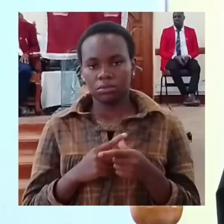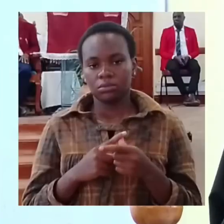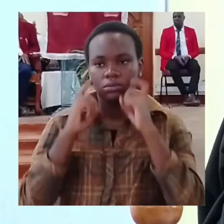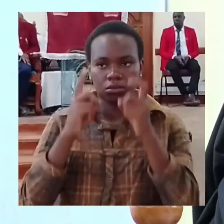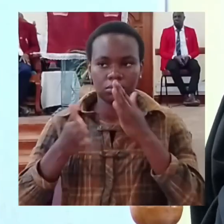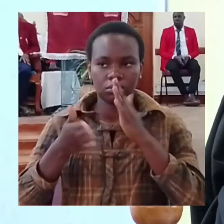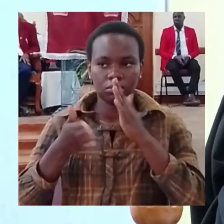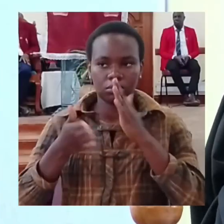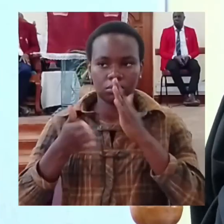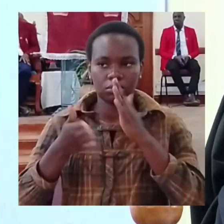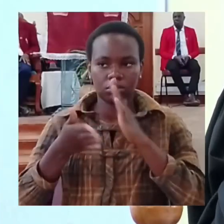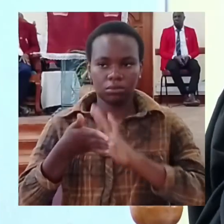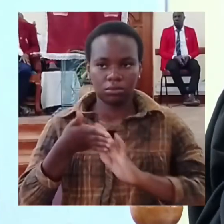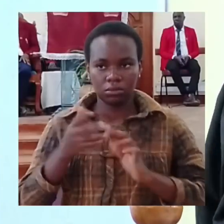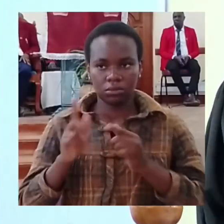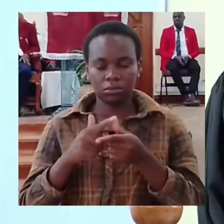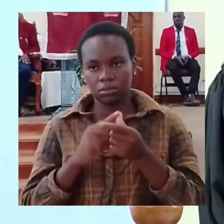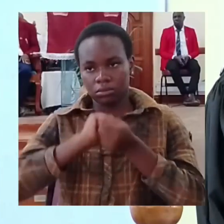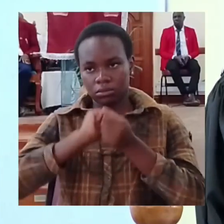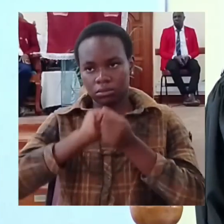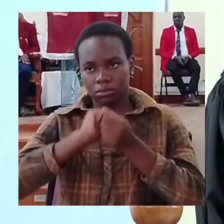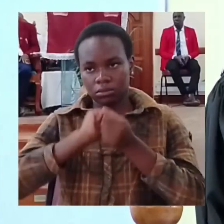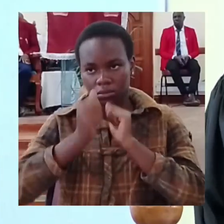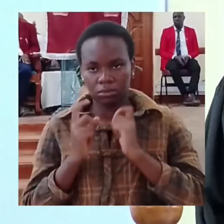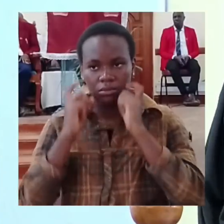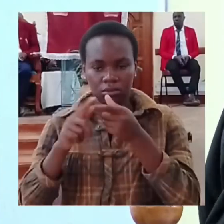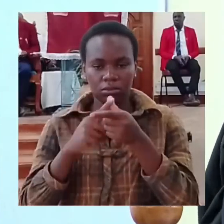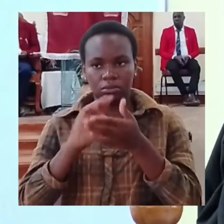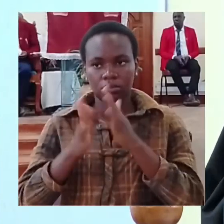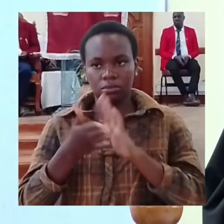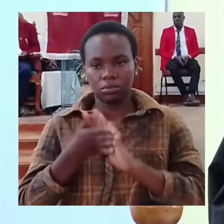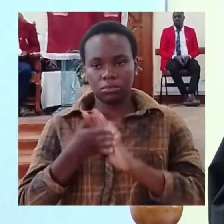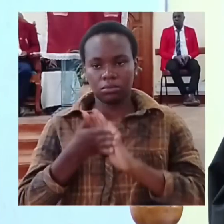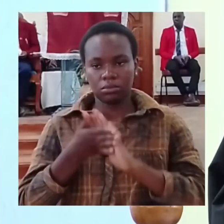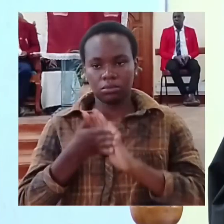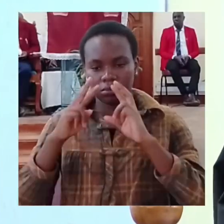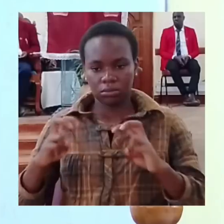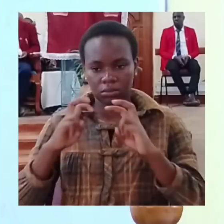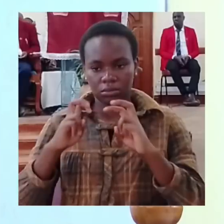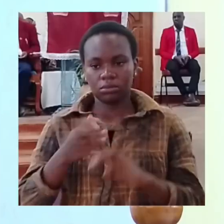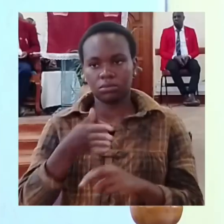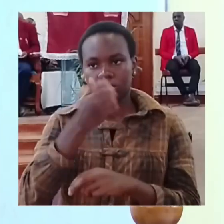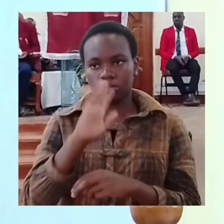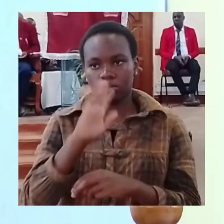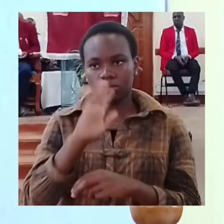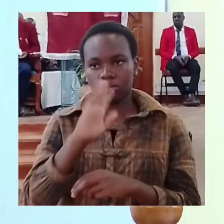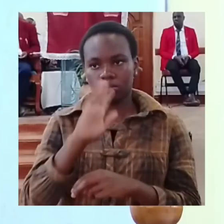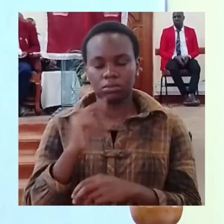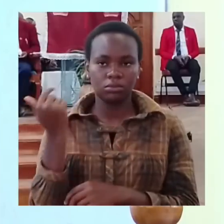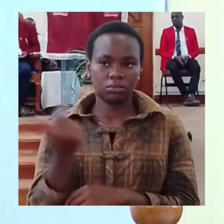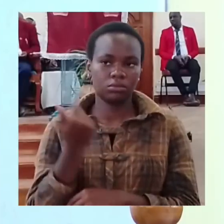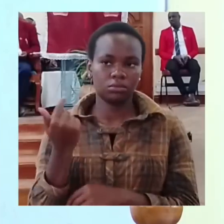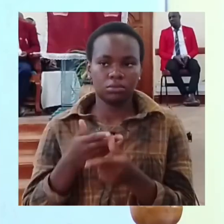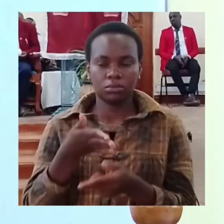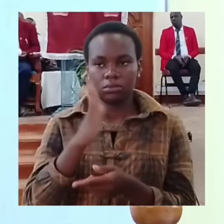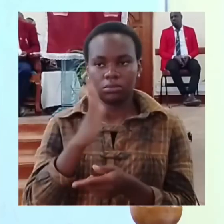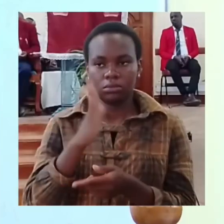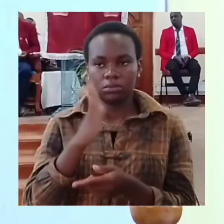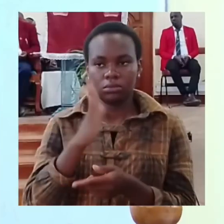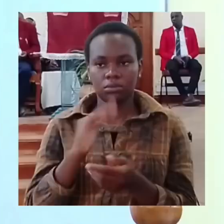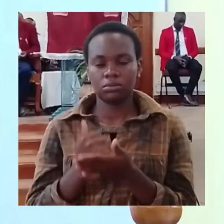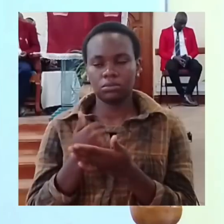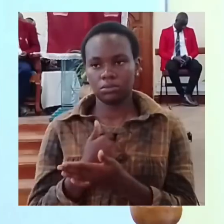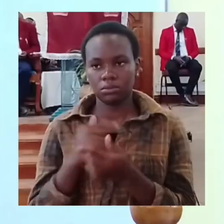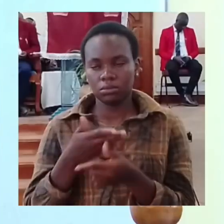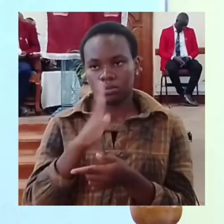nĩ arĩ na ngoro ya kũgarũrũka na gũtigana na mehia na kũmatha na gũthingata ũthiũ wa Jehova. May God help me. May